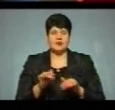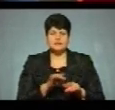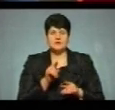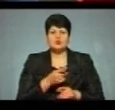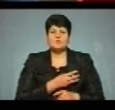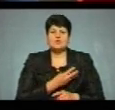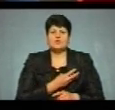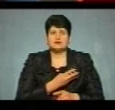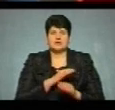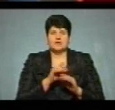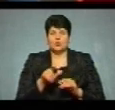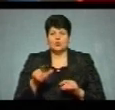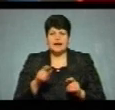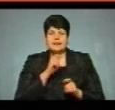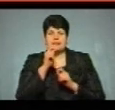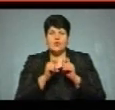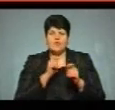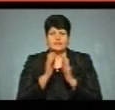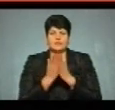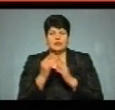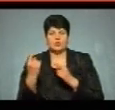заохотити людей дарувати більше книг один одним».